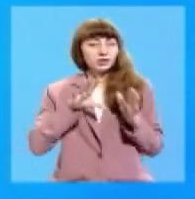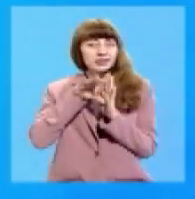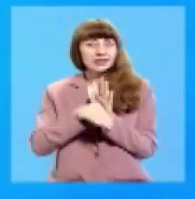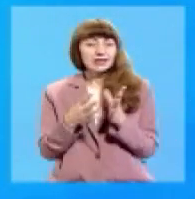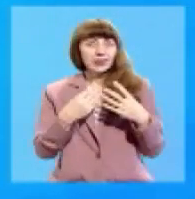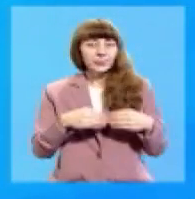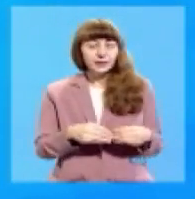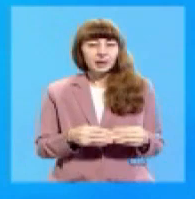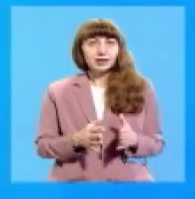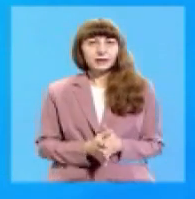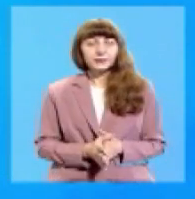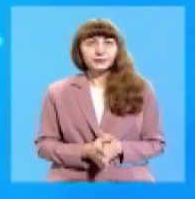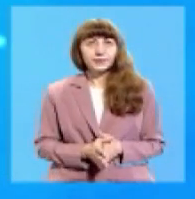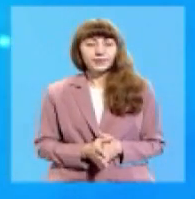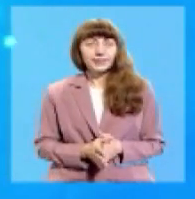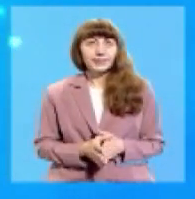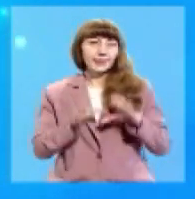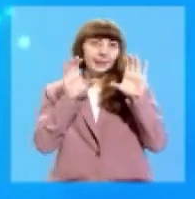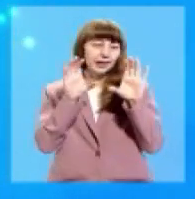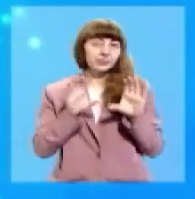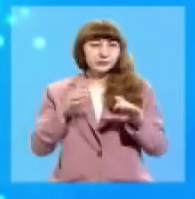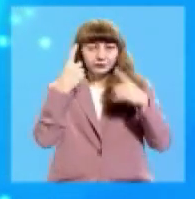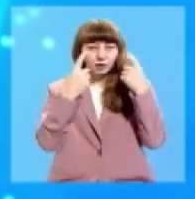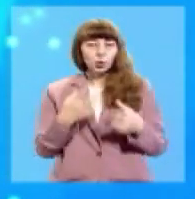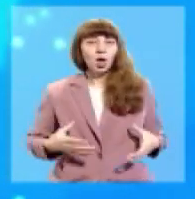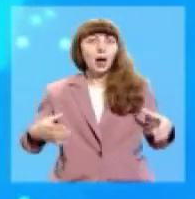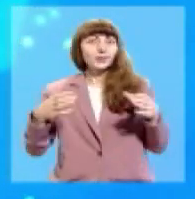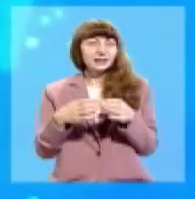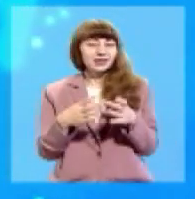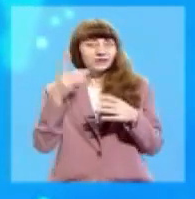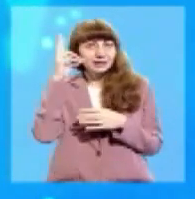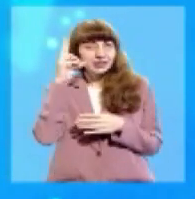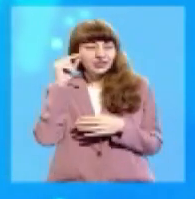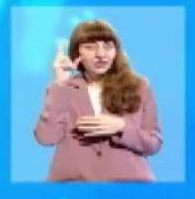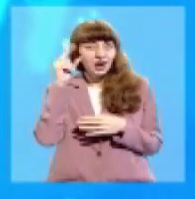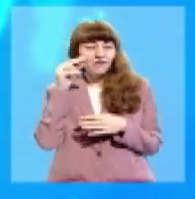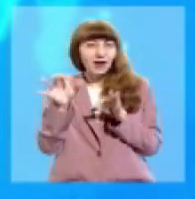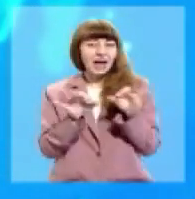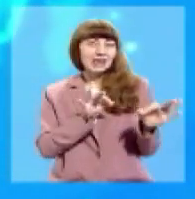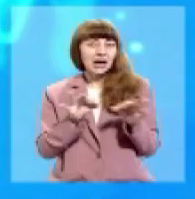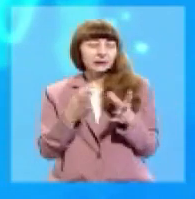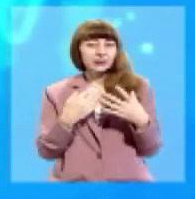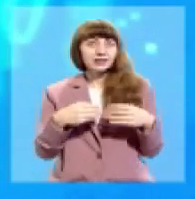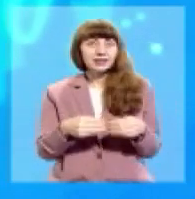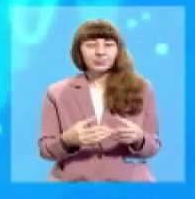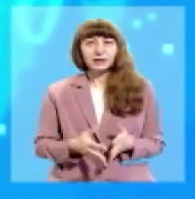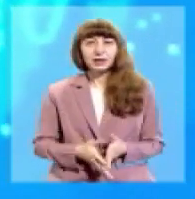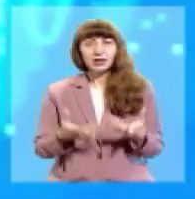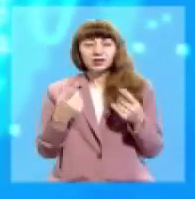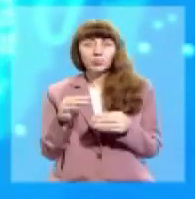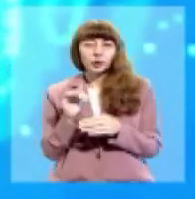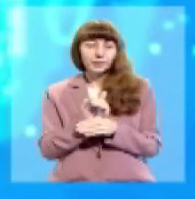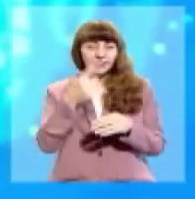істеу үшін құқықтық статистика деректері отбасының цифрлық картасымен біріктірілетін болады. Бұл туралы бас